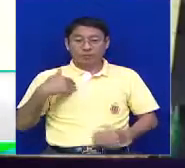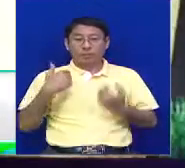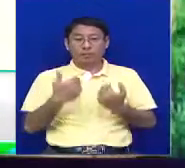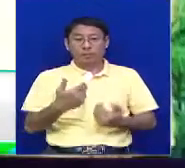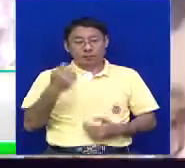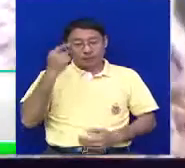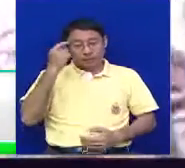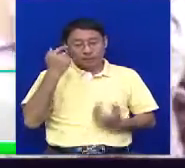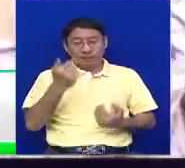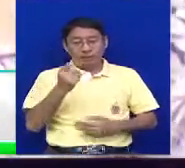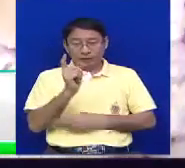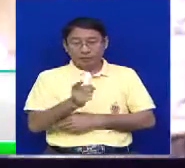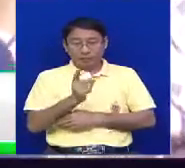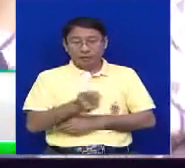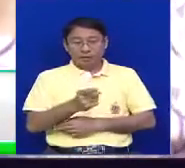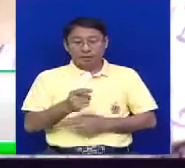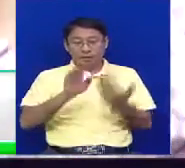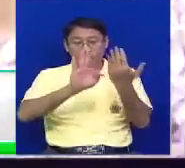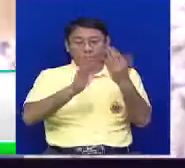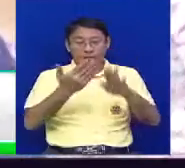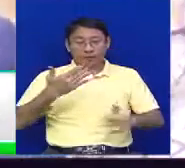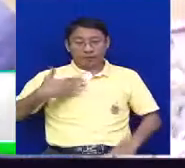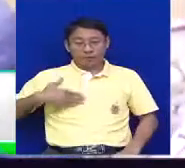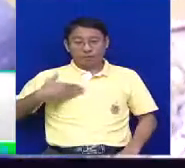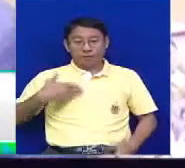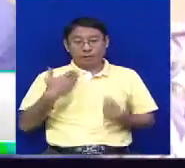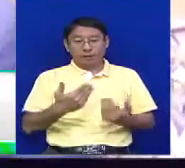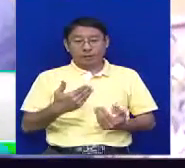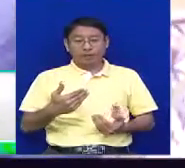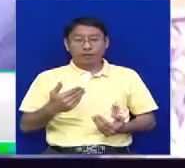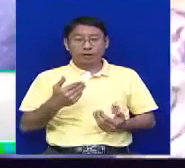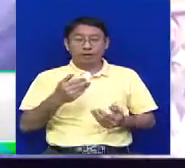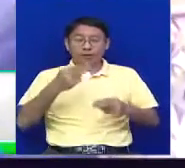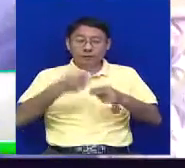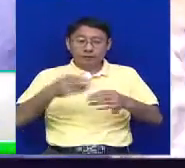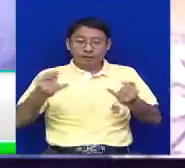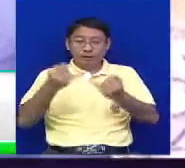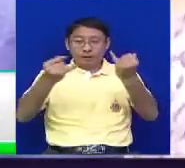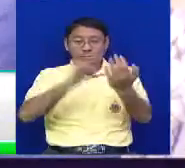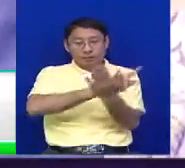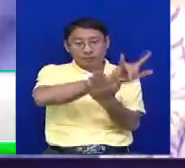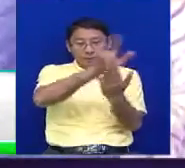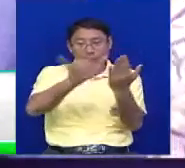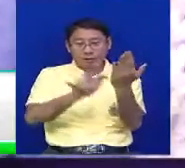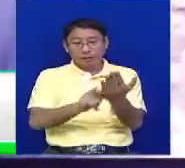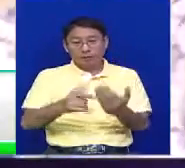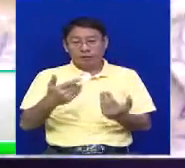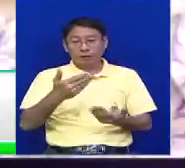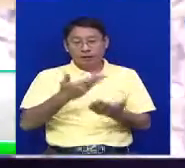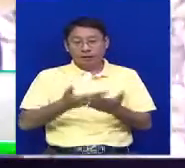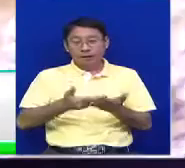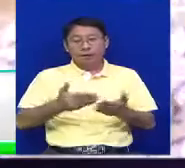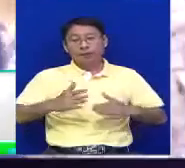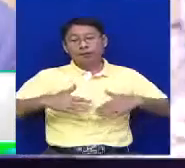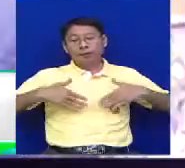โอ้คือเอาจริงๆแล้วถ้าเปรียบเทียบกับผ้ากับแบรนด์ที่หลายๆคนใช้ของต่างประเทศอ่ะราคาเนี่ยสบ